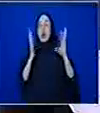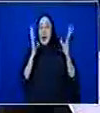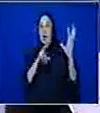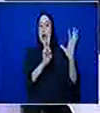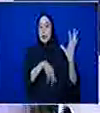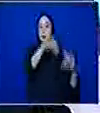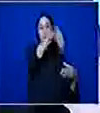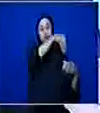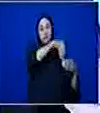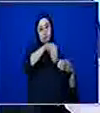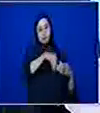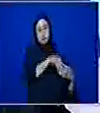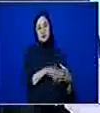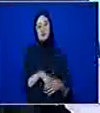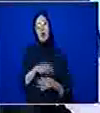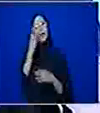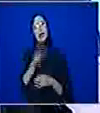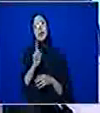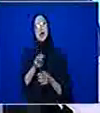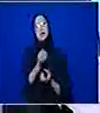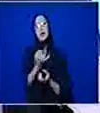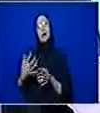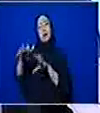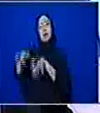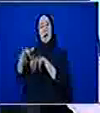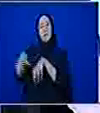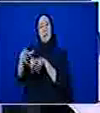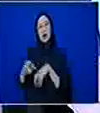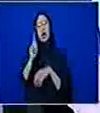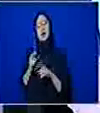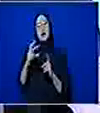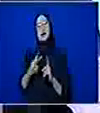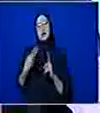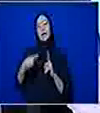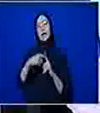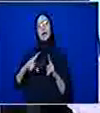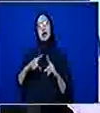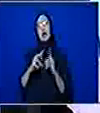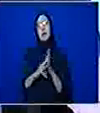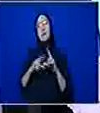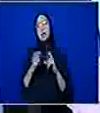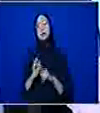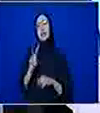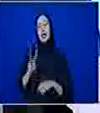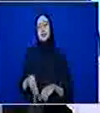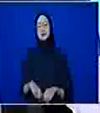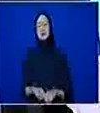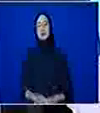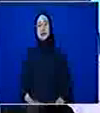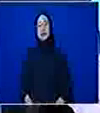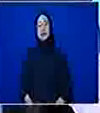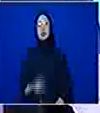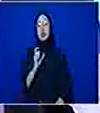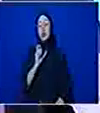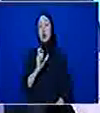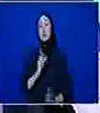kita juga melihat di beberapa tambang juga telah melakukan reklamasi kembali. Ada yang menjadi